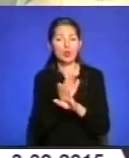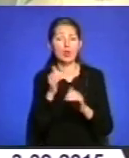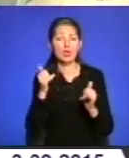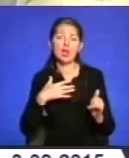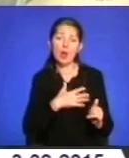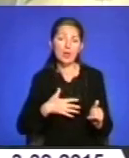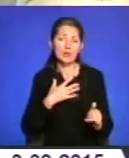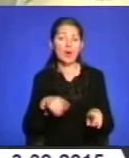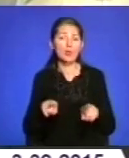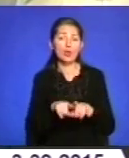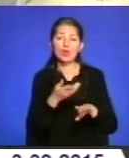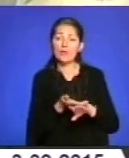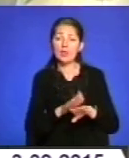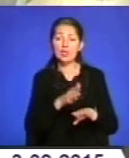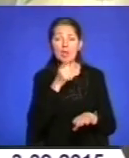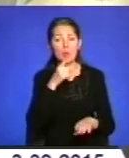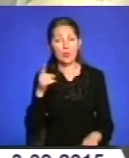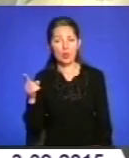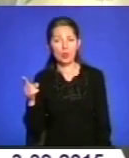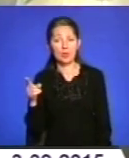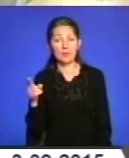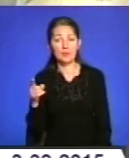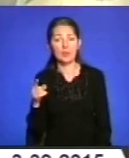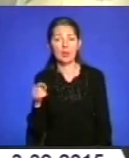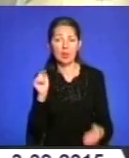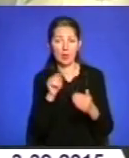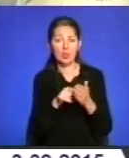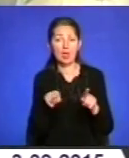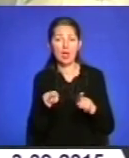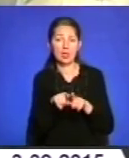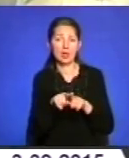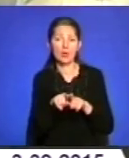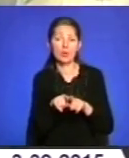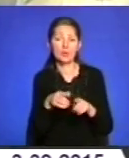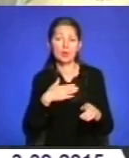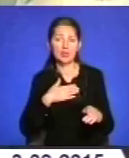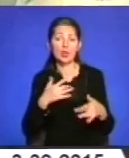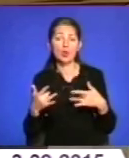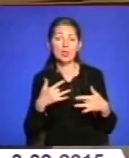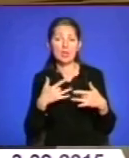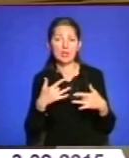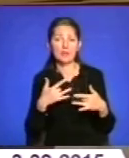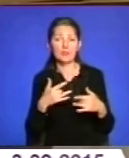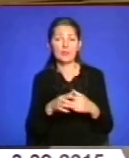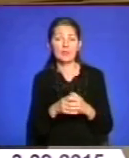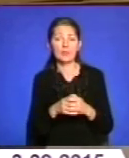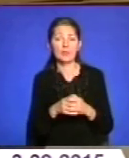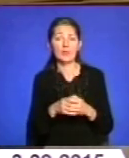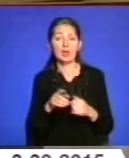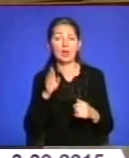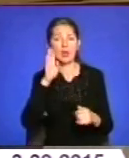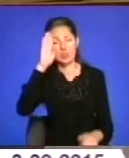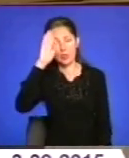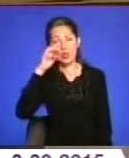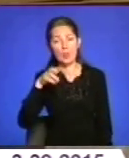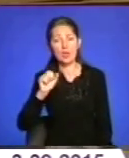теж важкий період. От мета такого, така мета наших концертів. З пана Мар'яна, в нього дуже високі